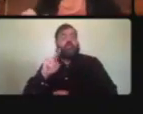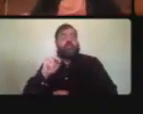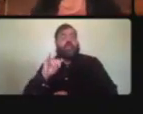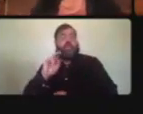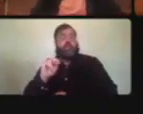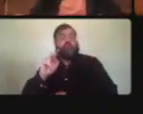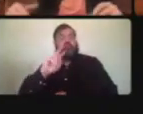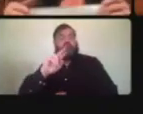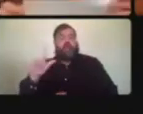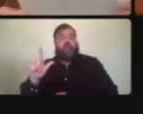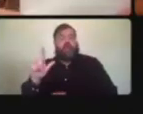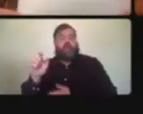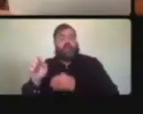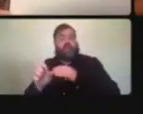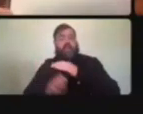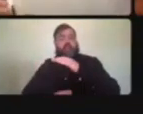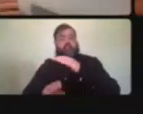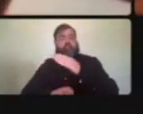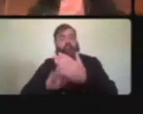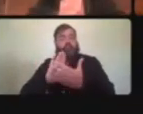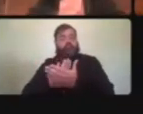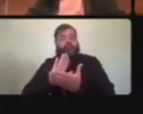kuangalia maendeleo